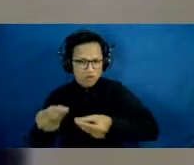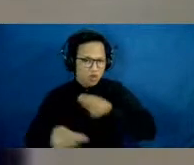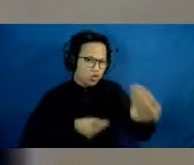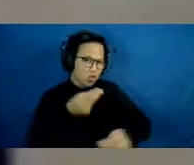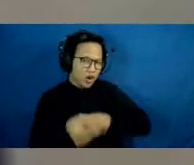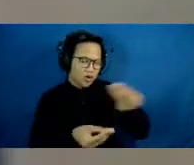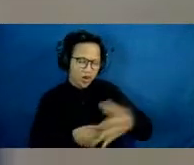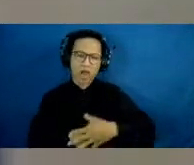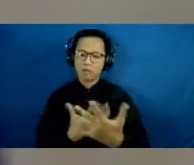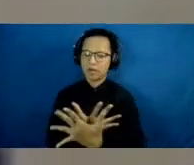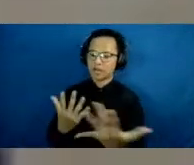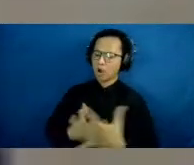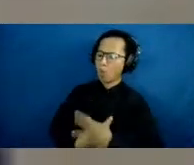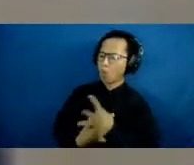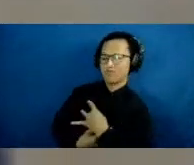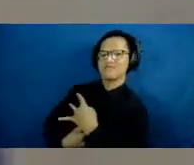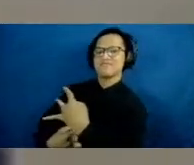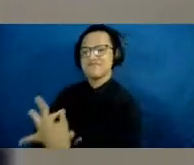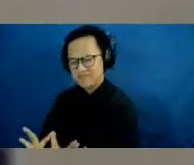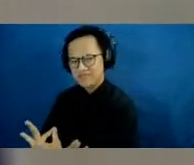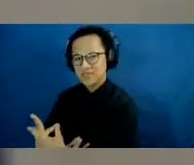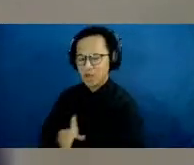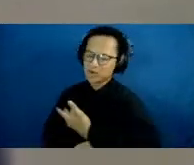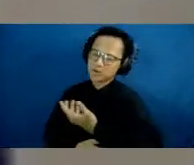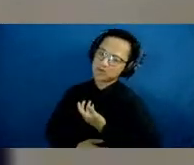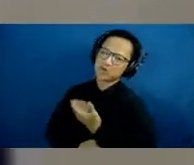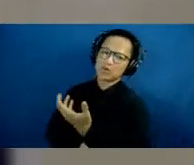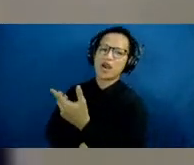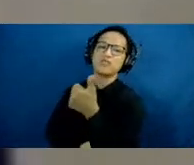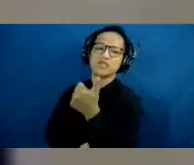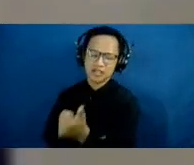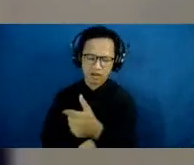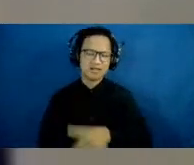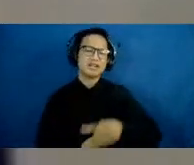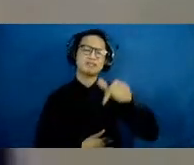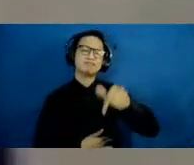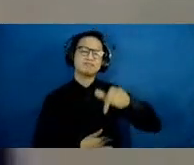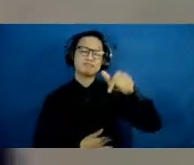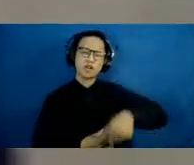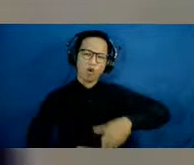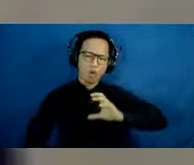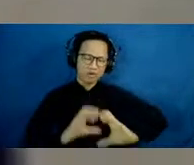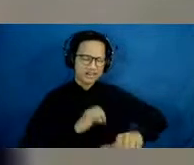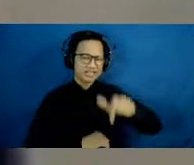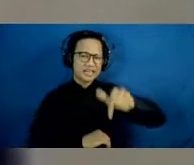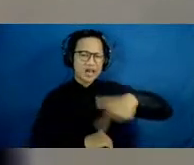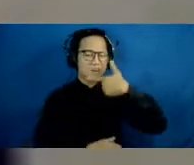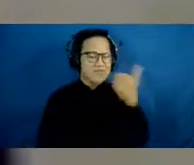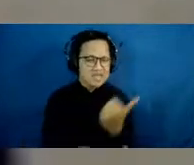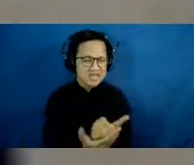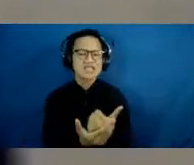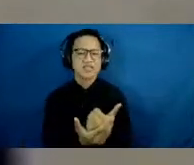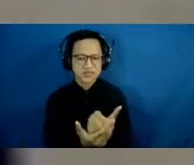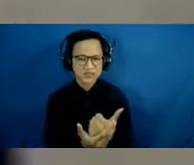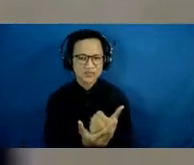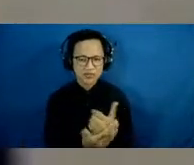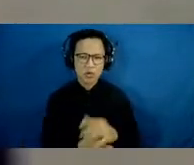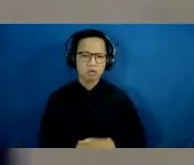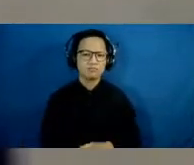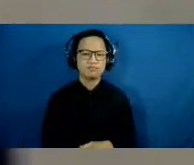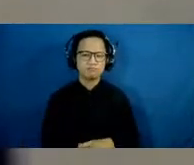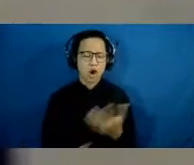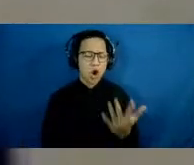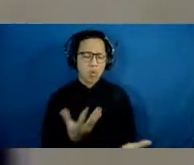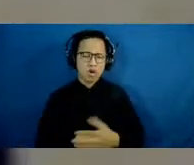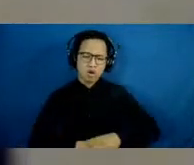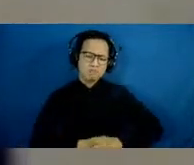jatuh hati sama produk kita. Jadi penting banget sih menurut aku, walaupun belum banyak yang menerapkan, artinya mungkin